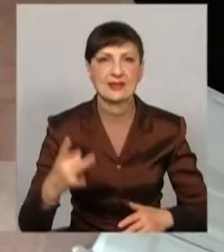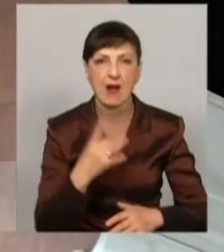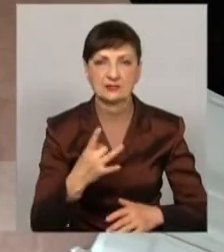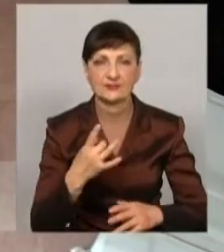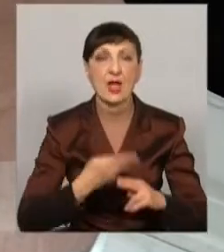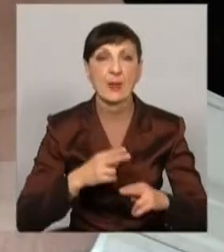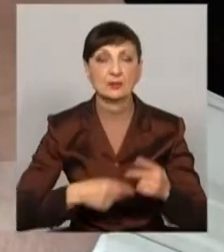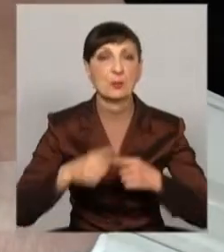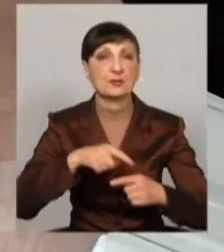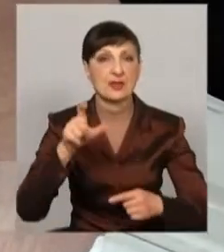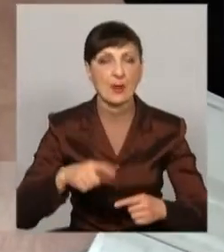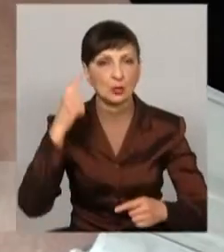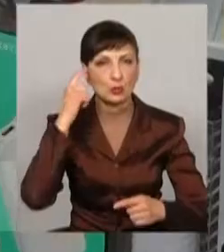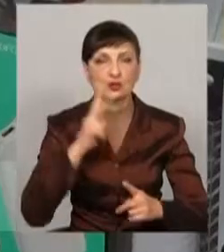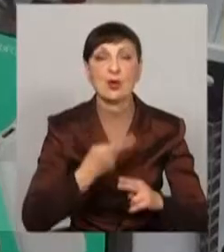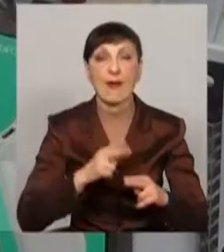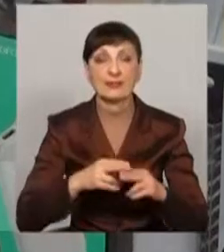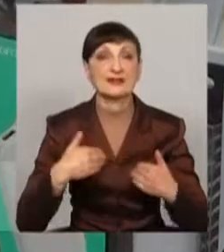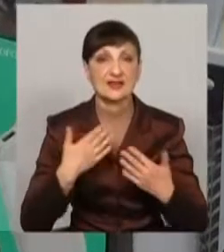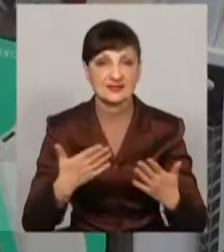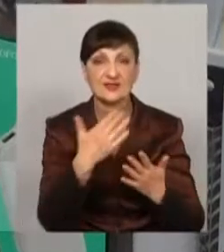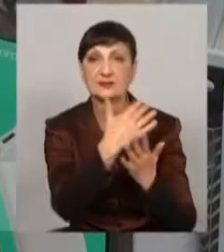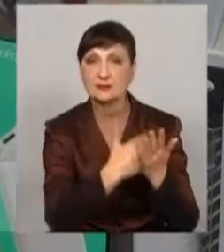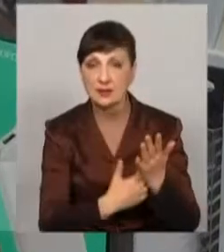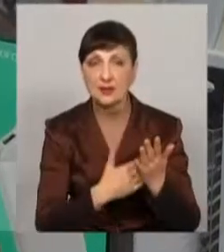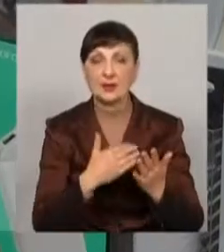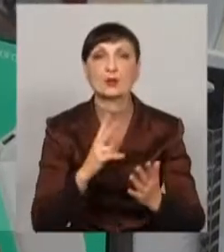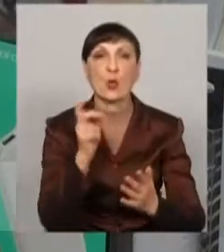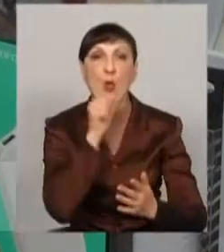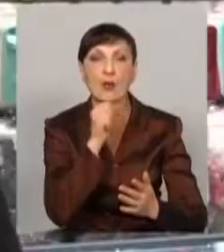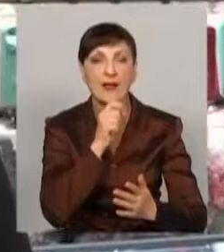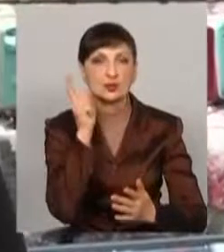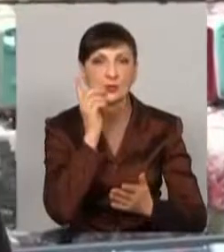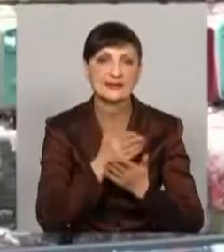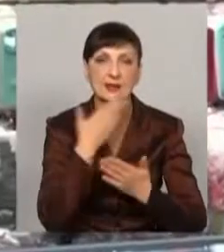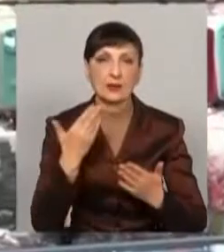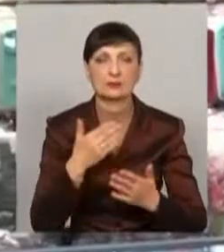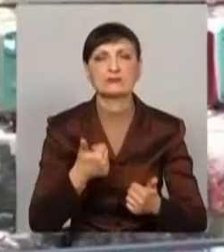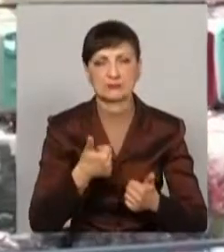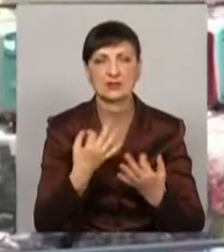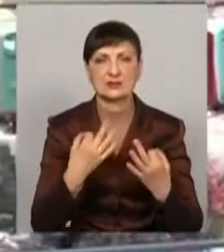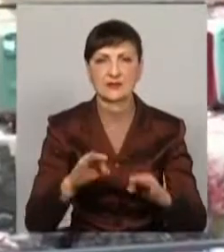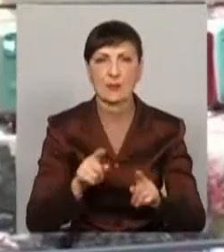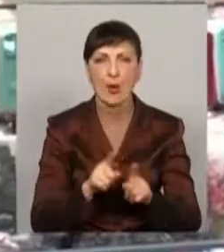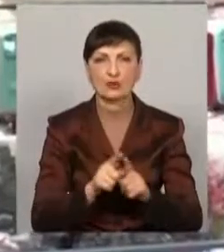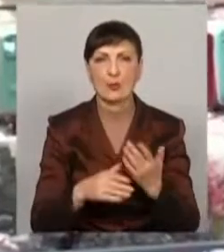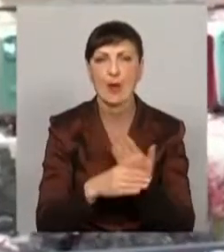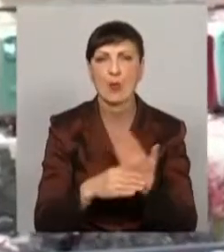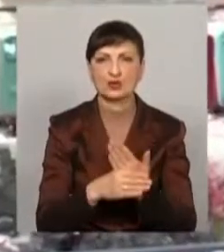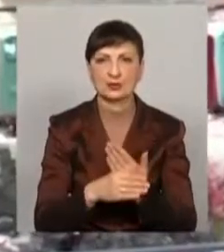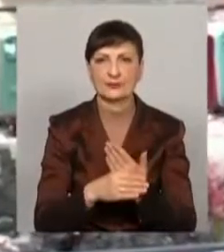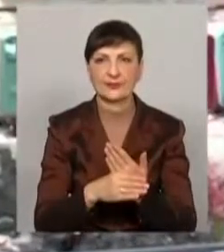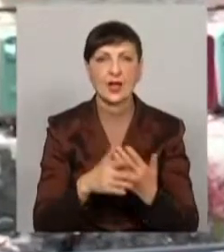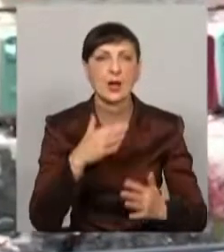Поэтому предприниматель считает, что данная инициатива может обезопасить многих скупщиков. Сталкиваюсь с